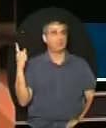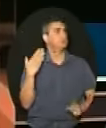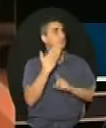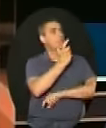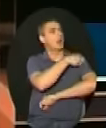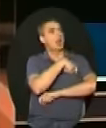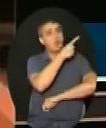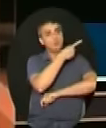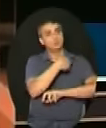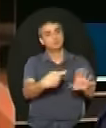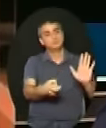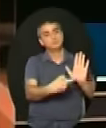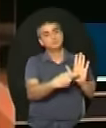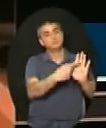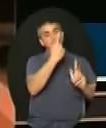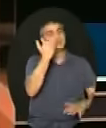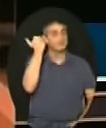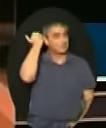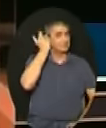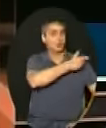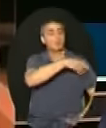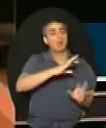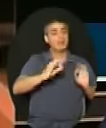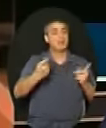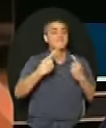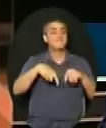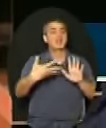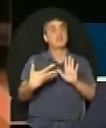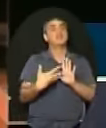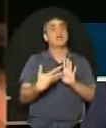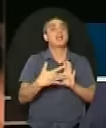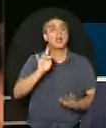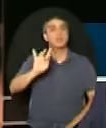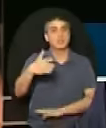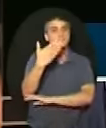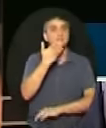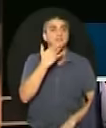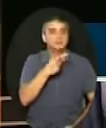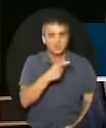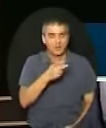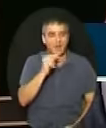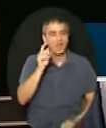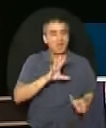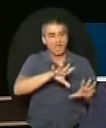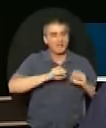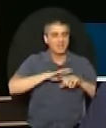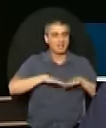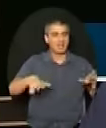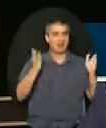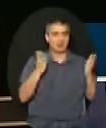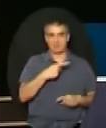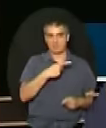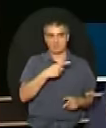לאום בדרישה מהמזכ"ל האו"ם לפתוח ועדת חקירה נגד ישראל על הפקעת קרקעות